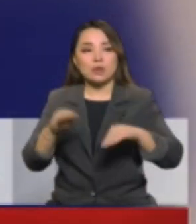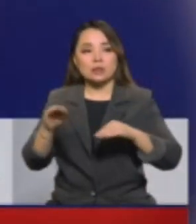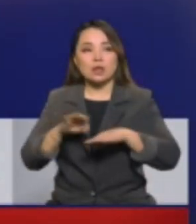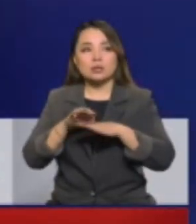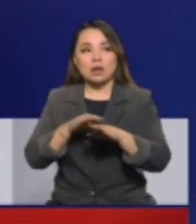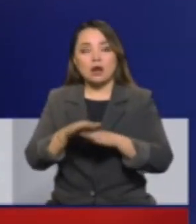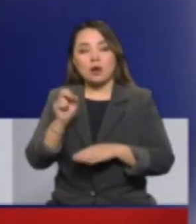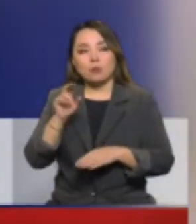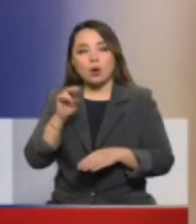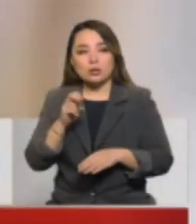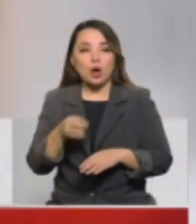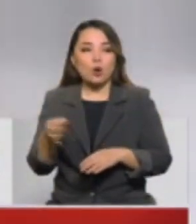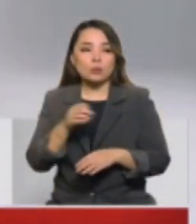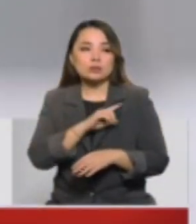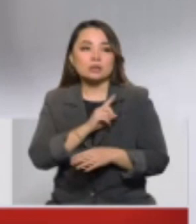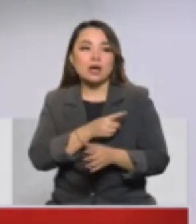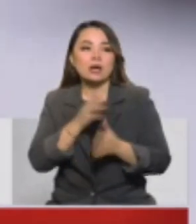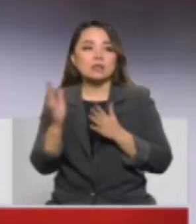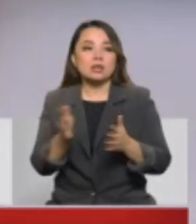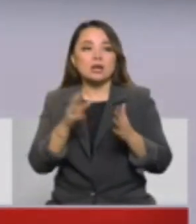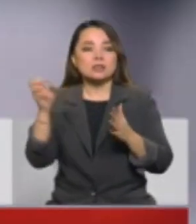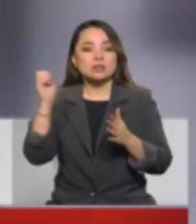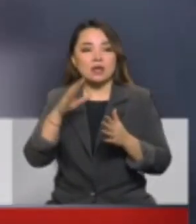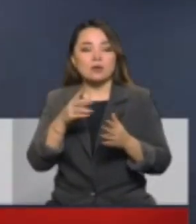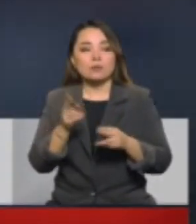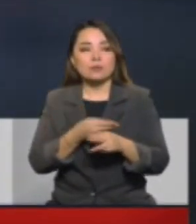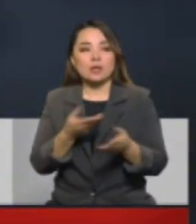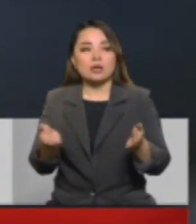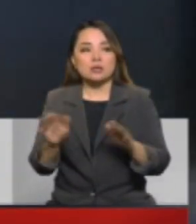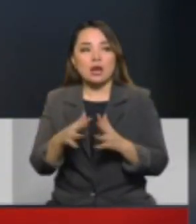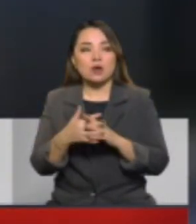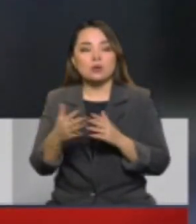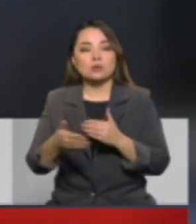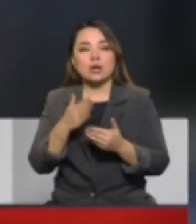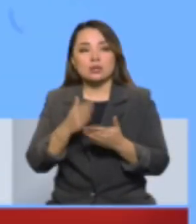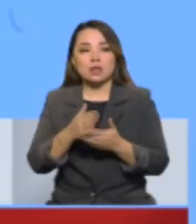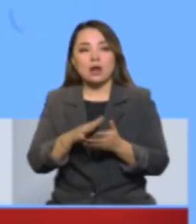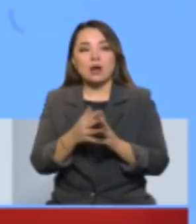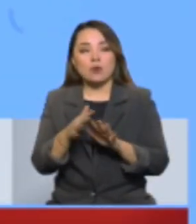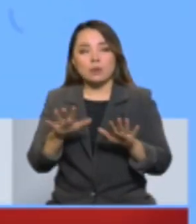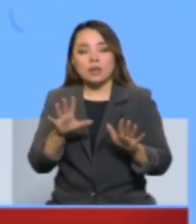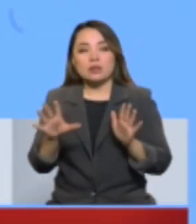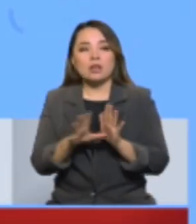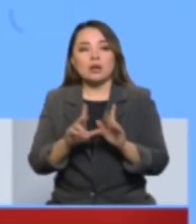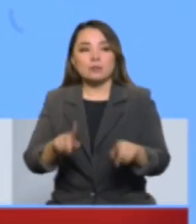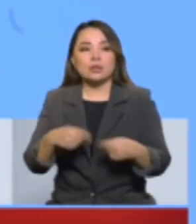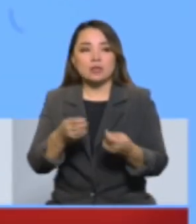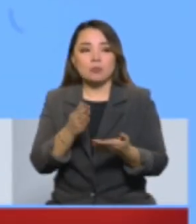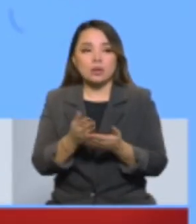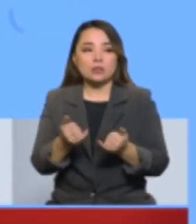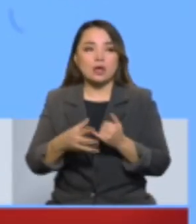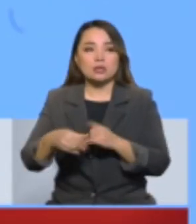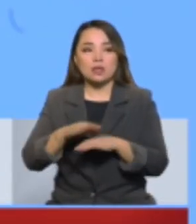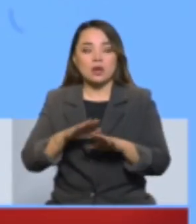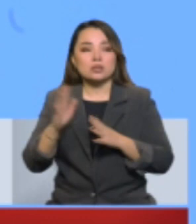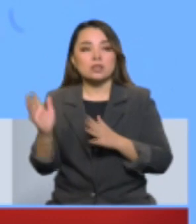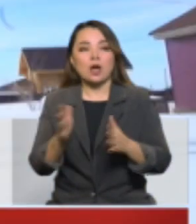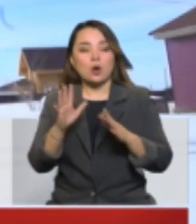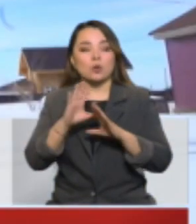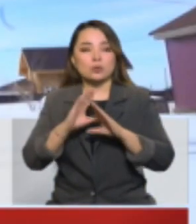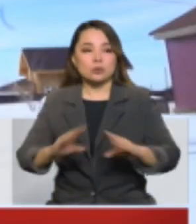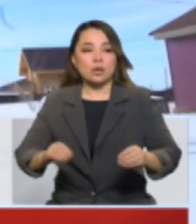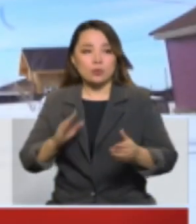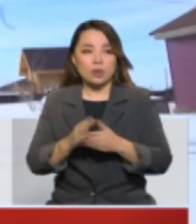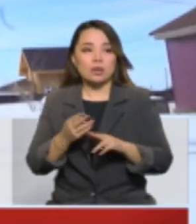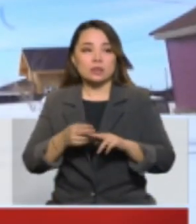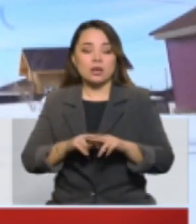Ал Ақмола облысында қатты желден жарықсыз алған 50-ге жуық ауылға электр энергиясы берілді. Қазір аймақта дауыл басылған.